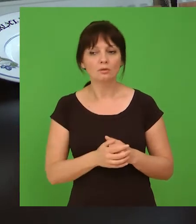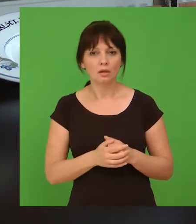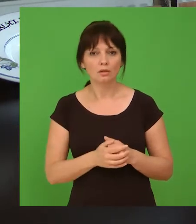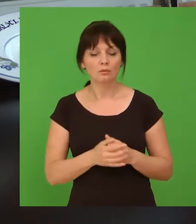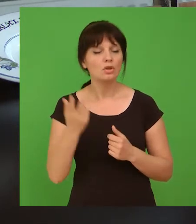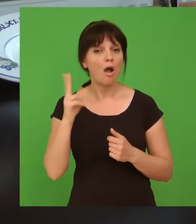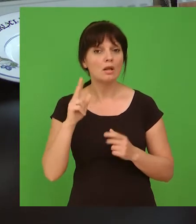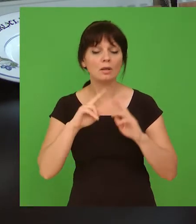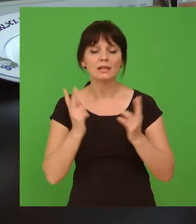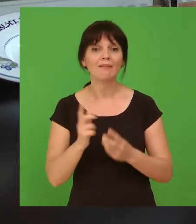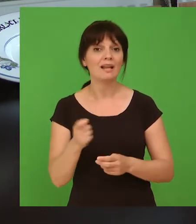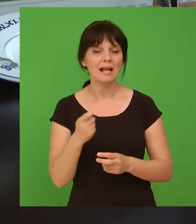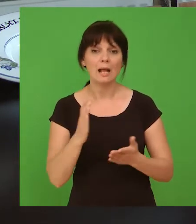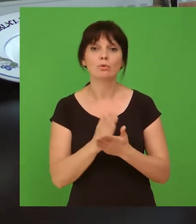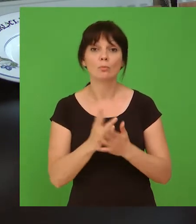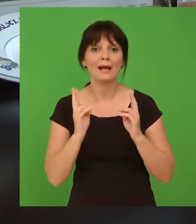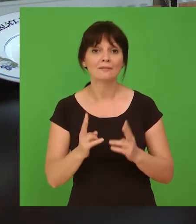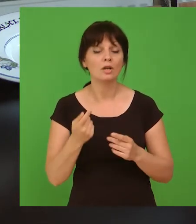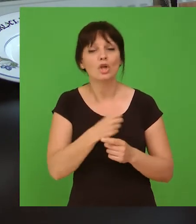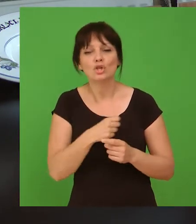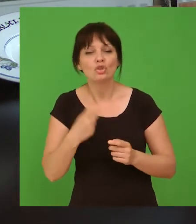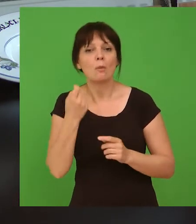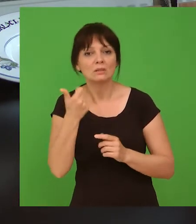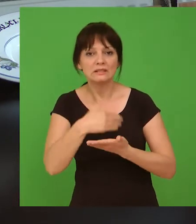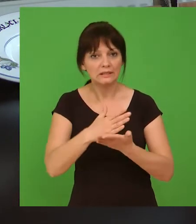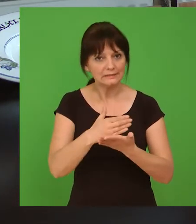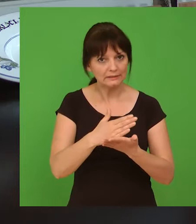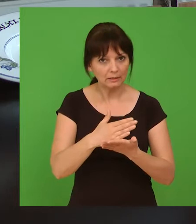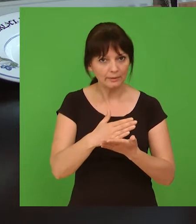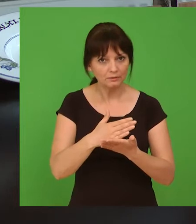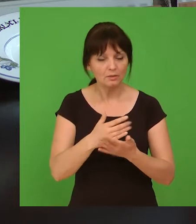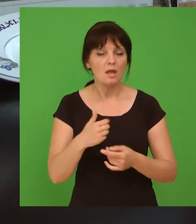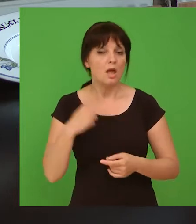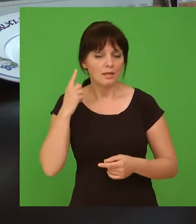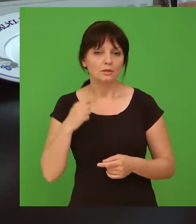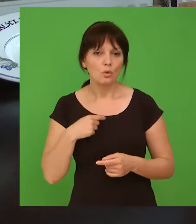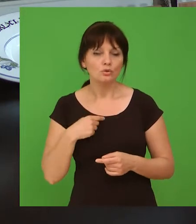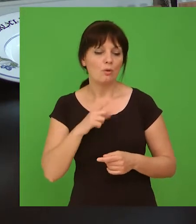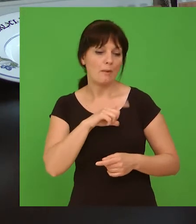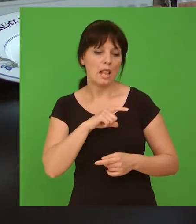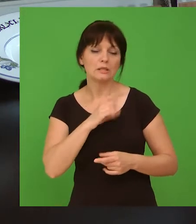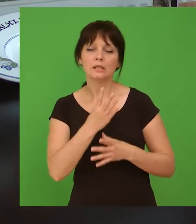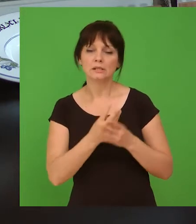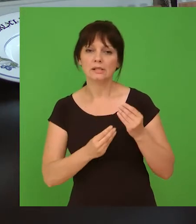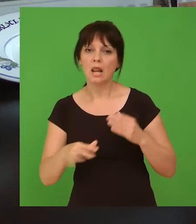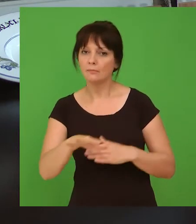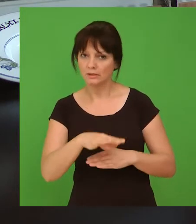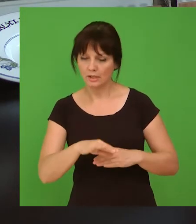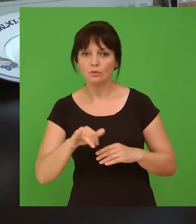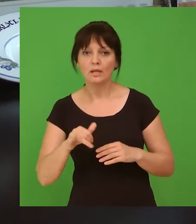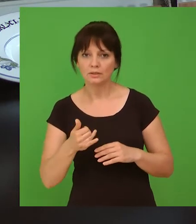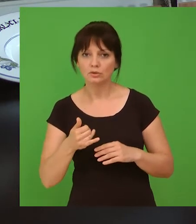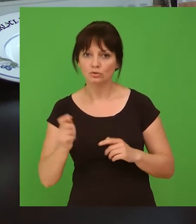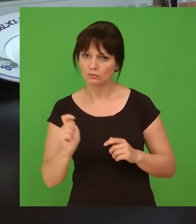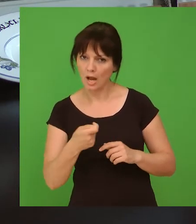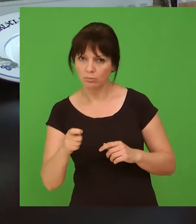harmadik világháború, csak pici kis részletekben. Én azt gondolom, hogy lelki-szellemi tekintetben is